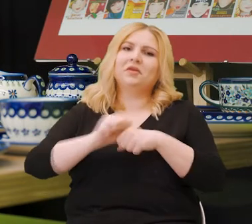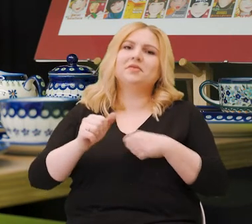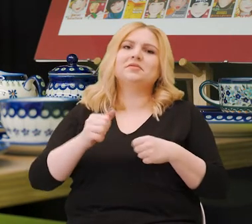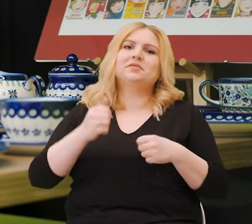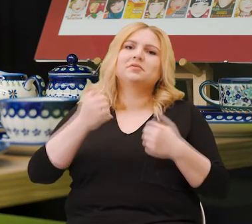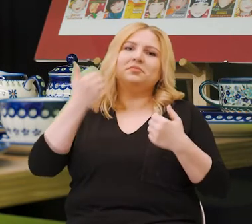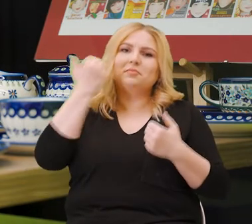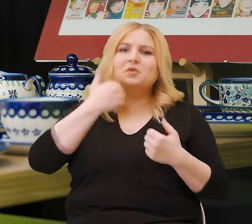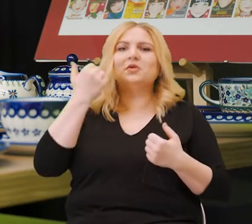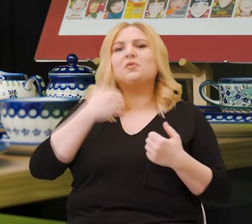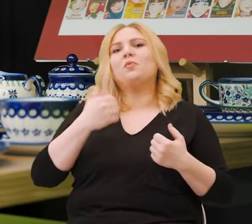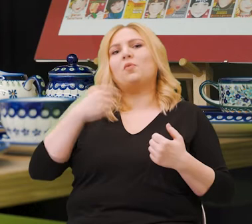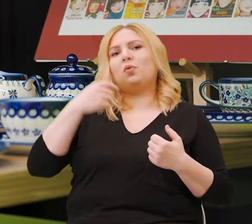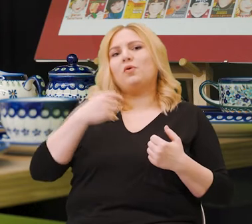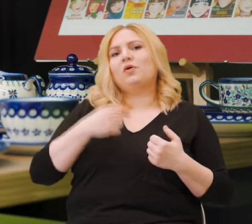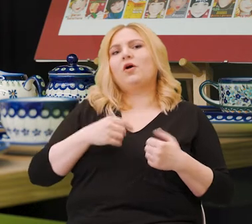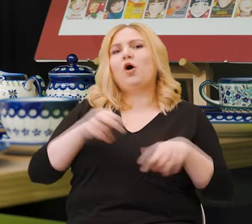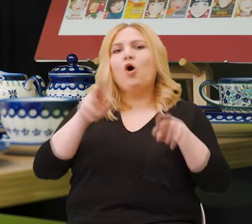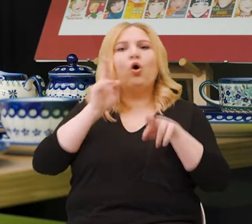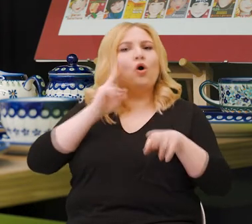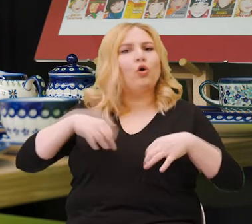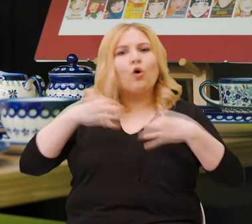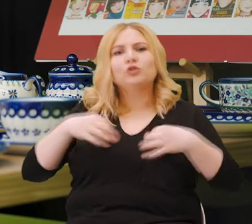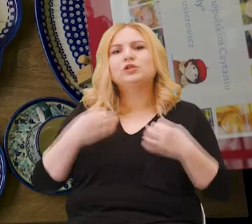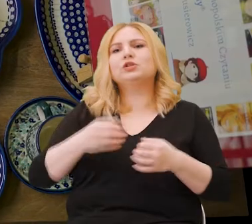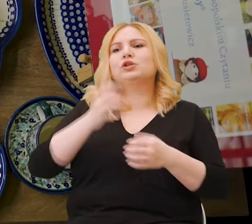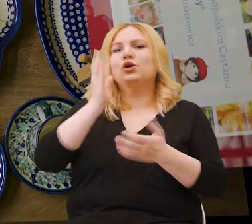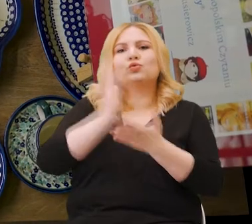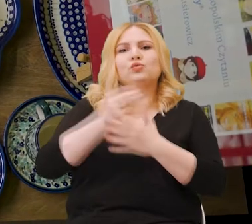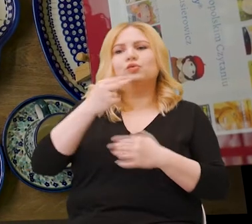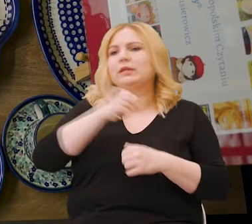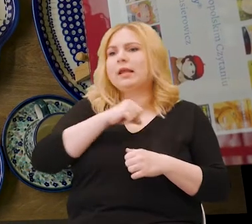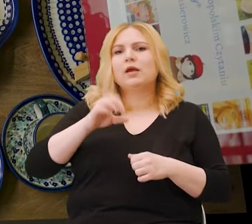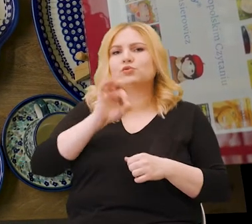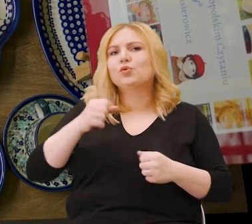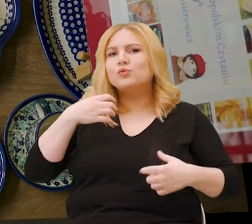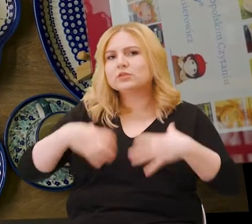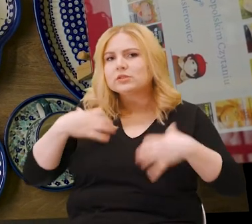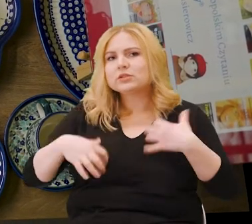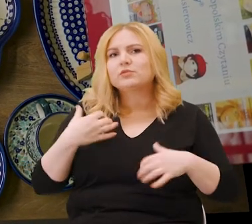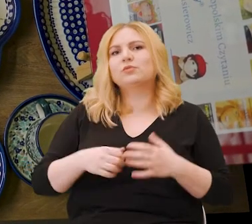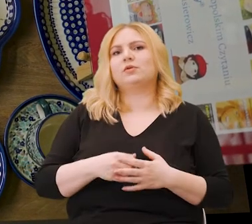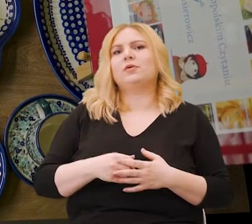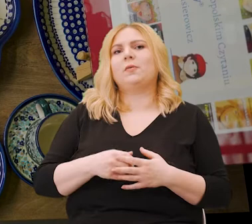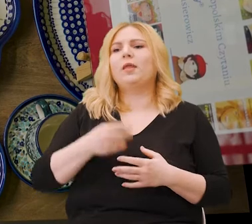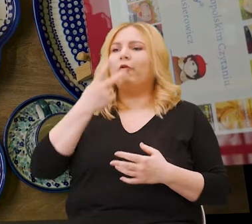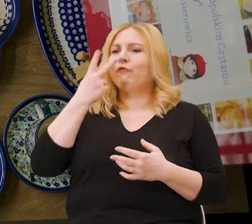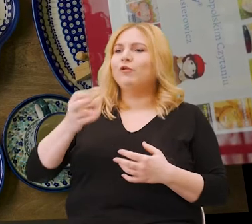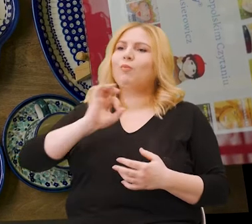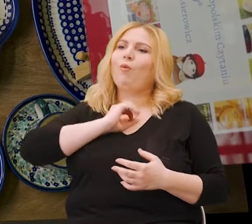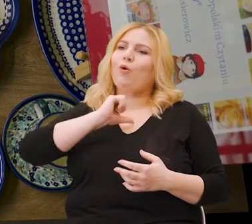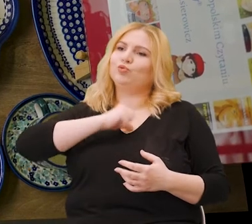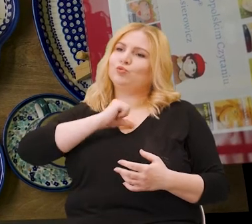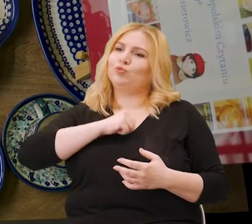nawet rodzice przestali się boczyć na siebie. Chyba im wstyd na sam widok córki pierworodnej. Od razu zaczęli